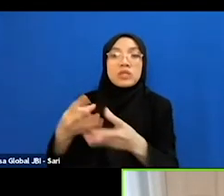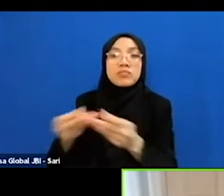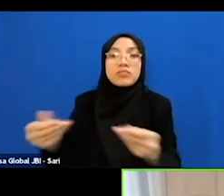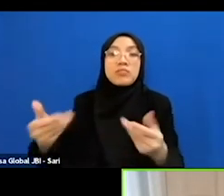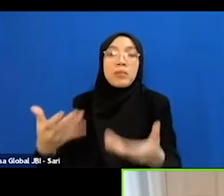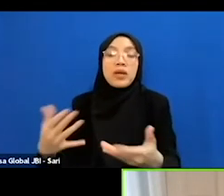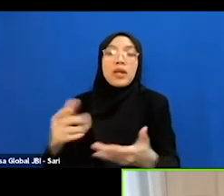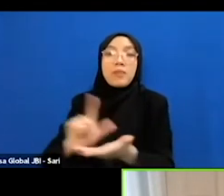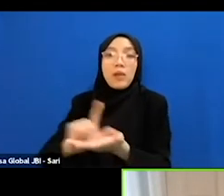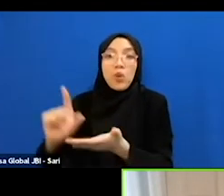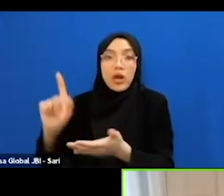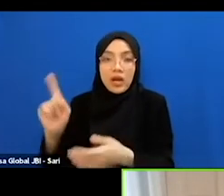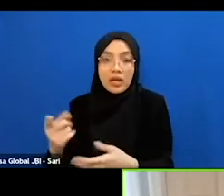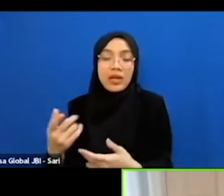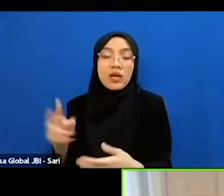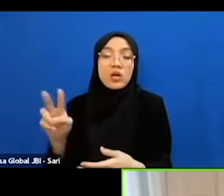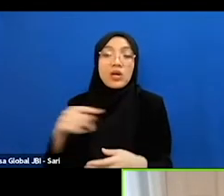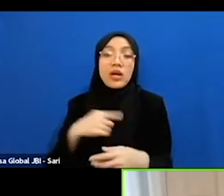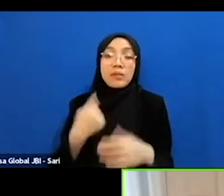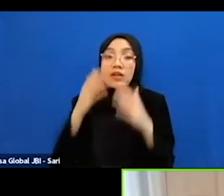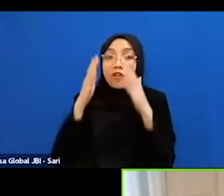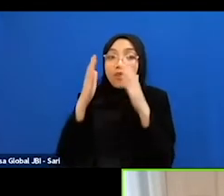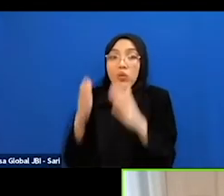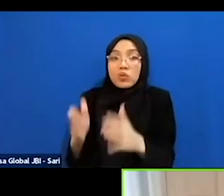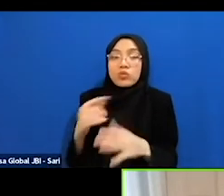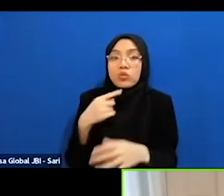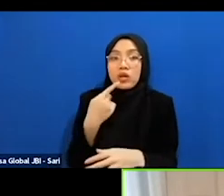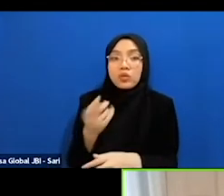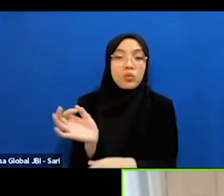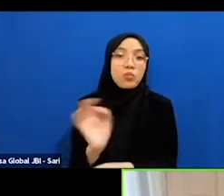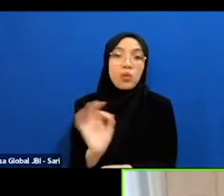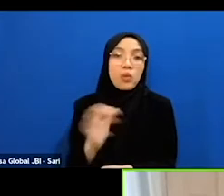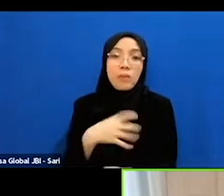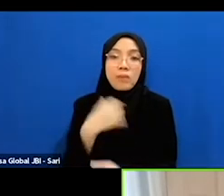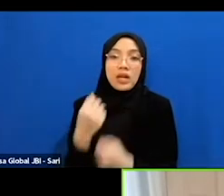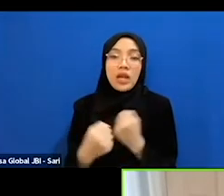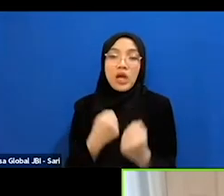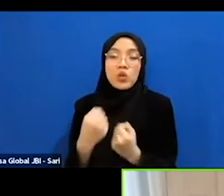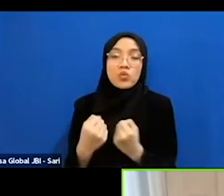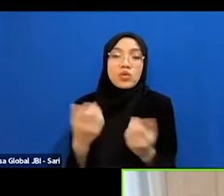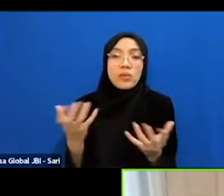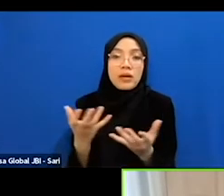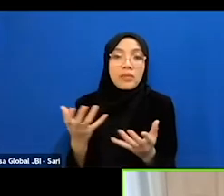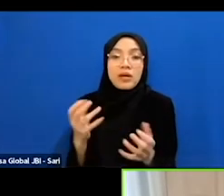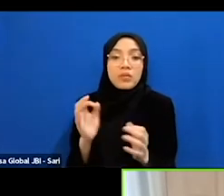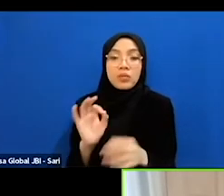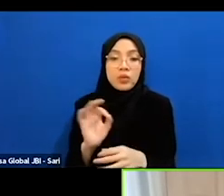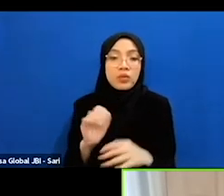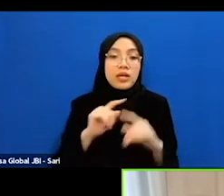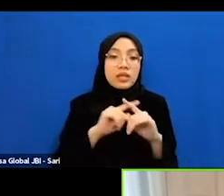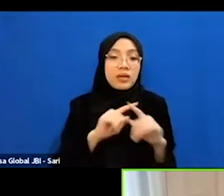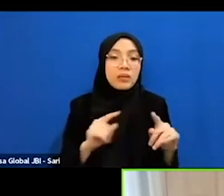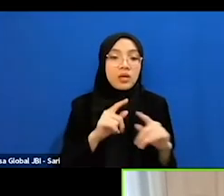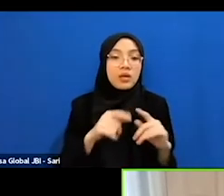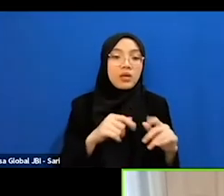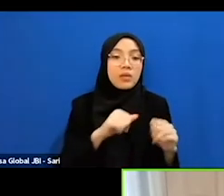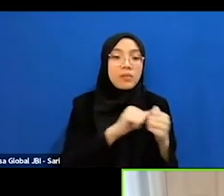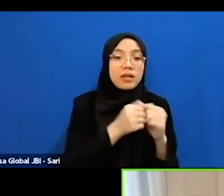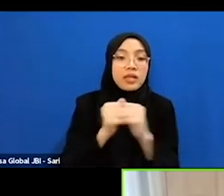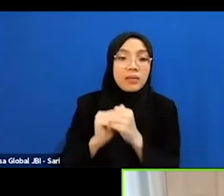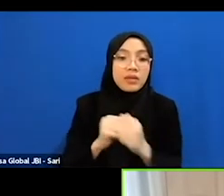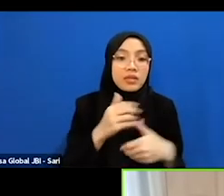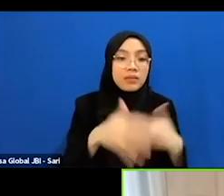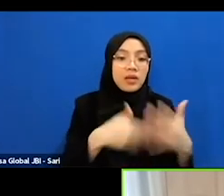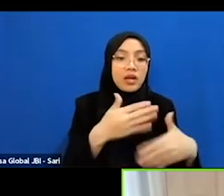kami tidak terlalu terfokus dalam Alquran perilaku usaha jasa keuangan namun dalam hal penyelesaian sengketa dan